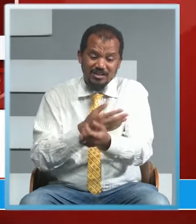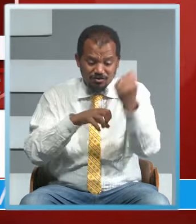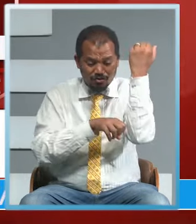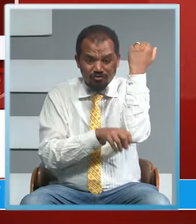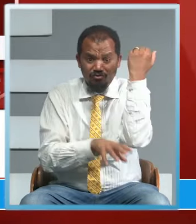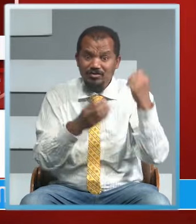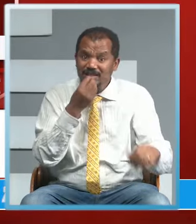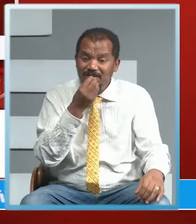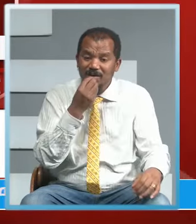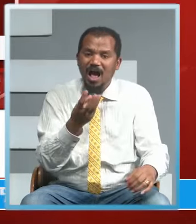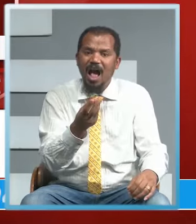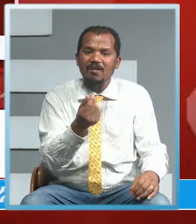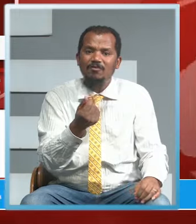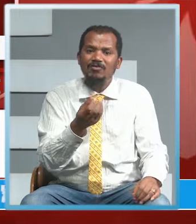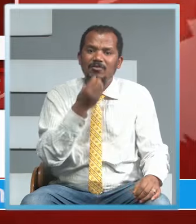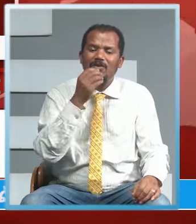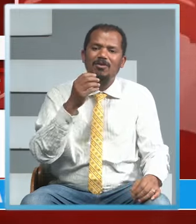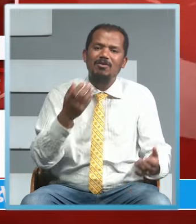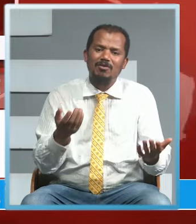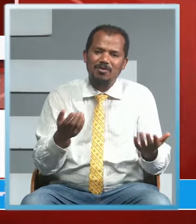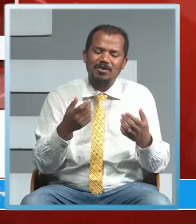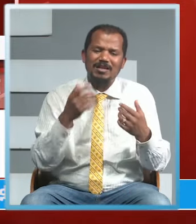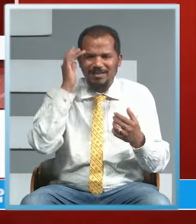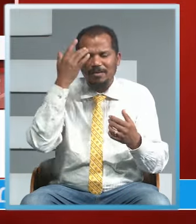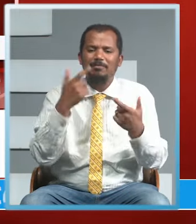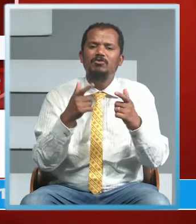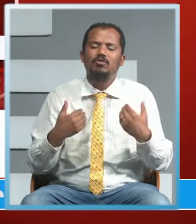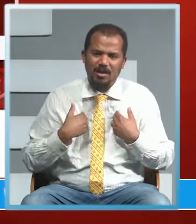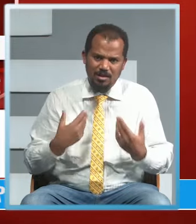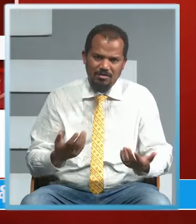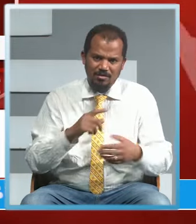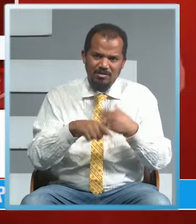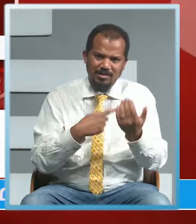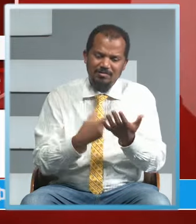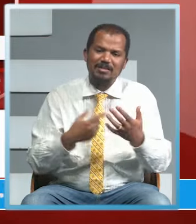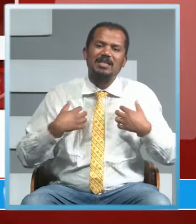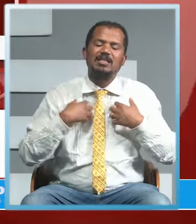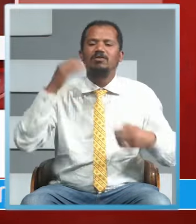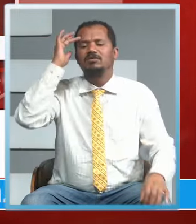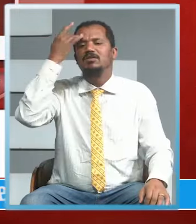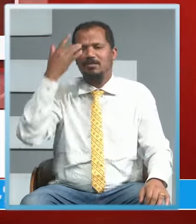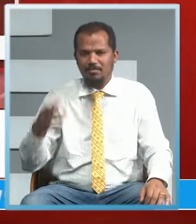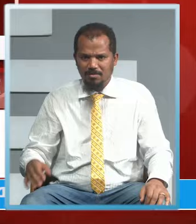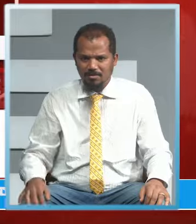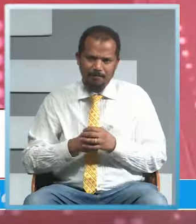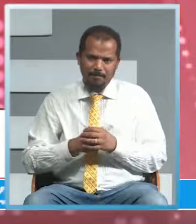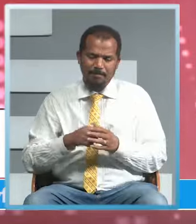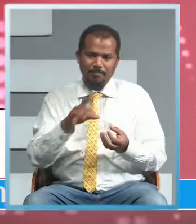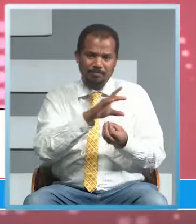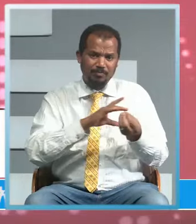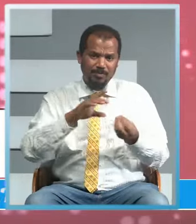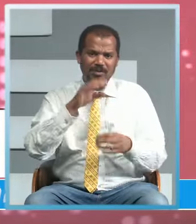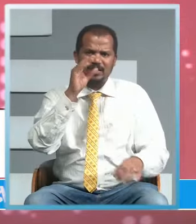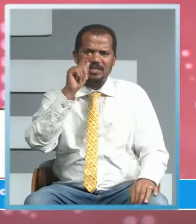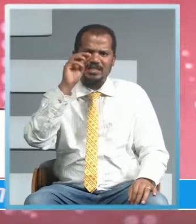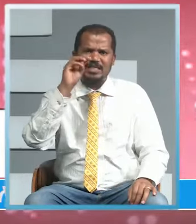የሳር ስሩን ሲበሉት አፈሩንና ስፖርን የሚያንገት እድል አላቸው እንስሳቶች። ስለዚህ በዛ እንስሳቶች ይታመማሉ።